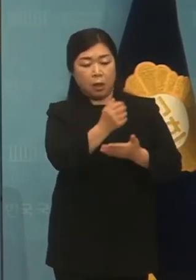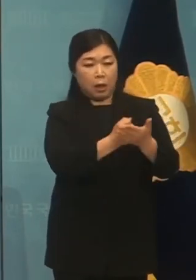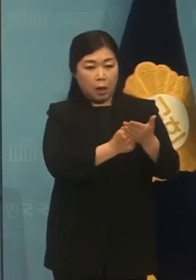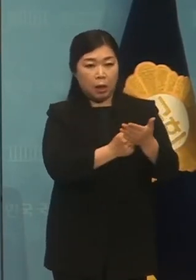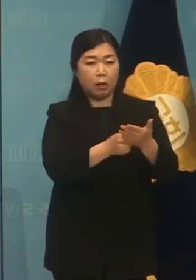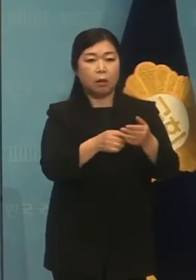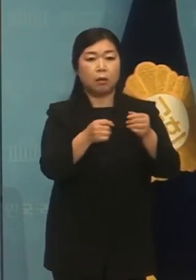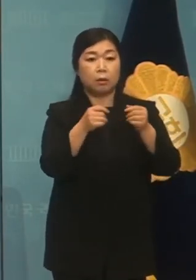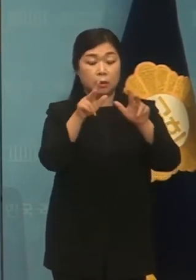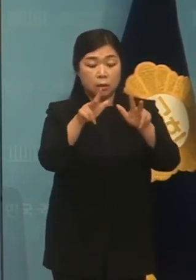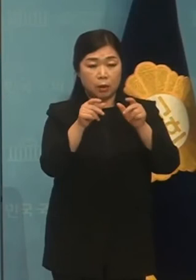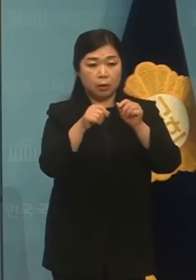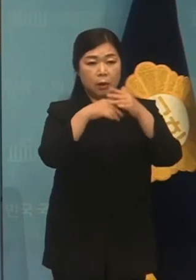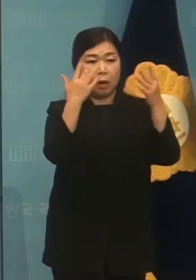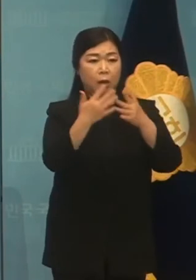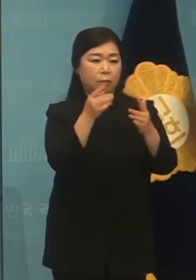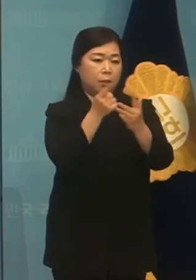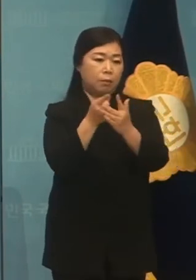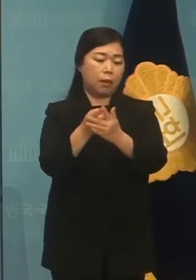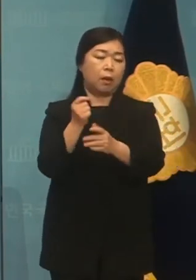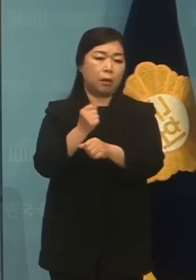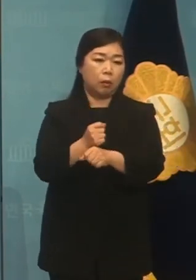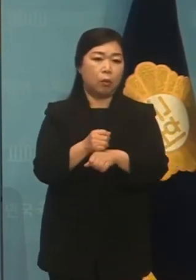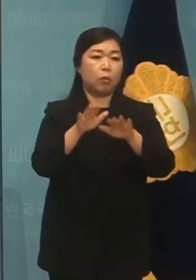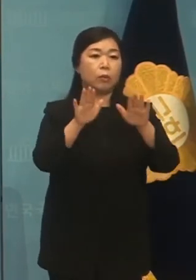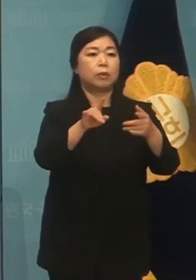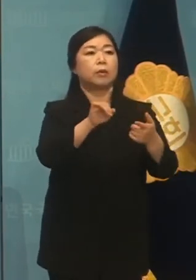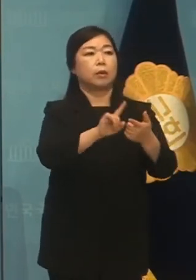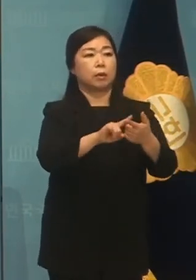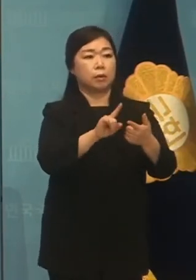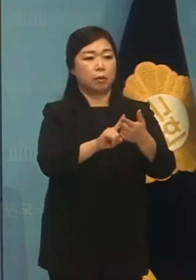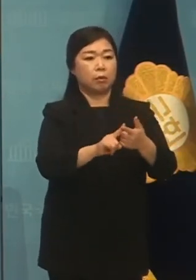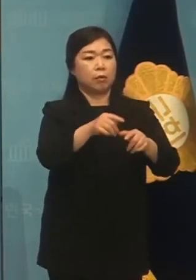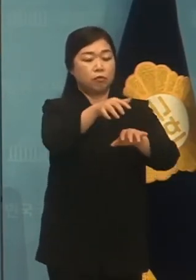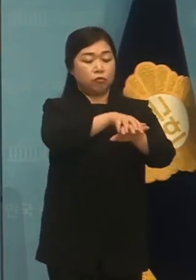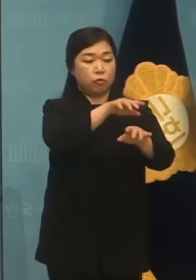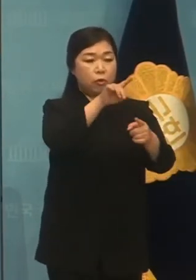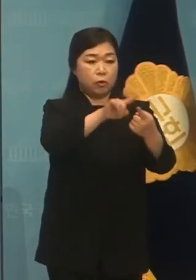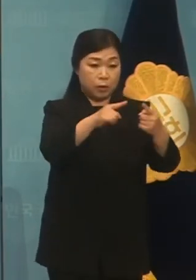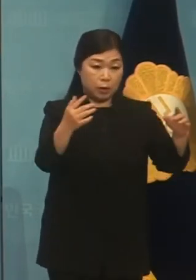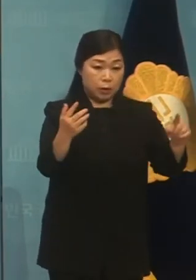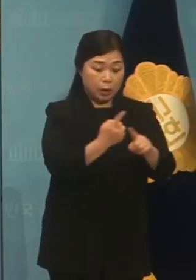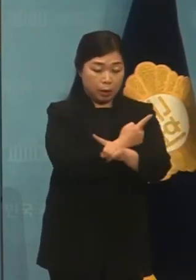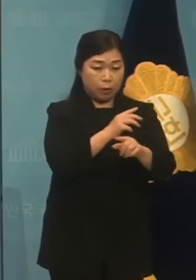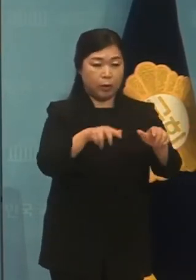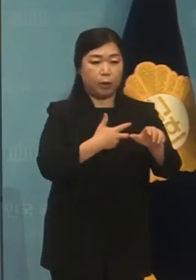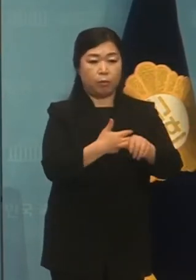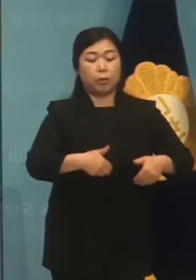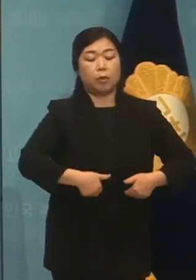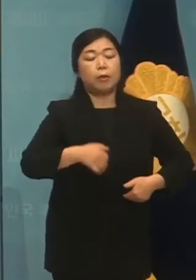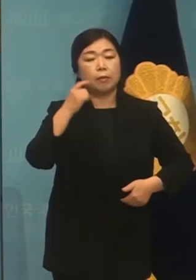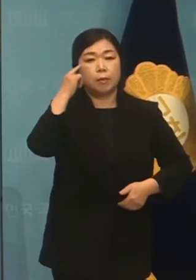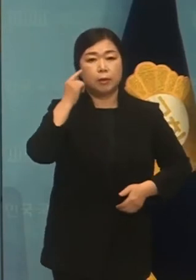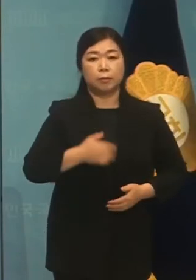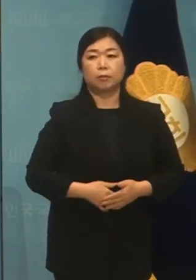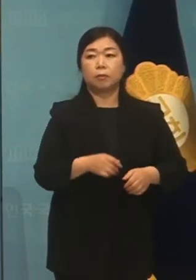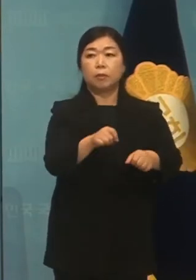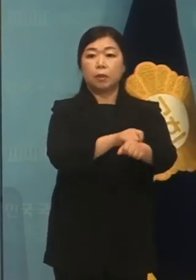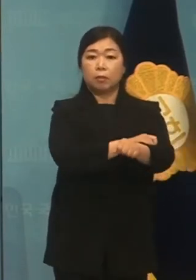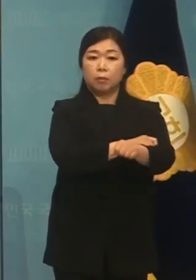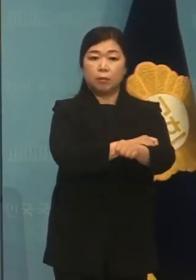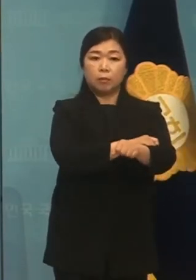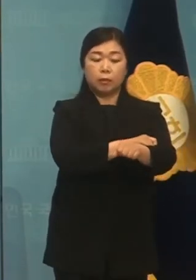총체적인 이런 진단을 하고 이 부분에 대한 구조적인 개혁이 필요하다고 생각을 합니다.